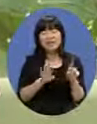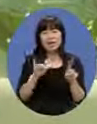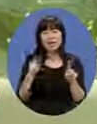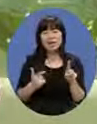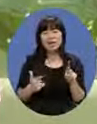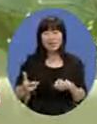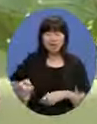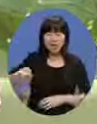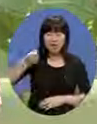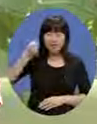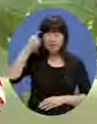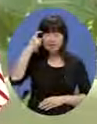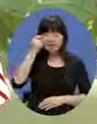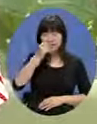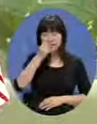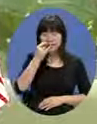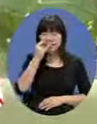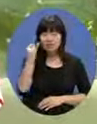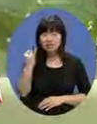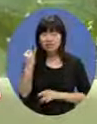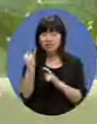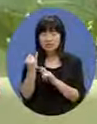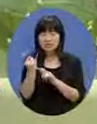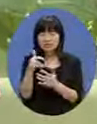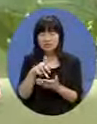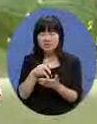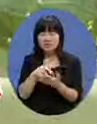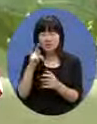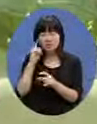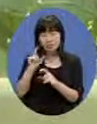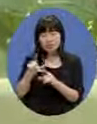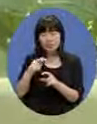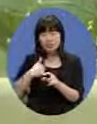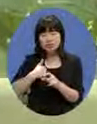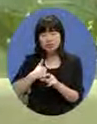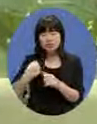들까 하고 생각을 하게 되잖아요. 네. 이제 어머님도 사실은 그 부분에 대해서 고민을 저희한테 좀 털어놓으셨는데요. 네.